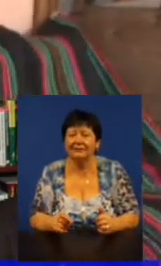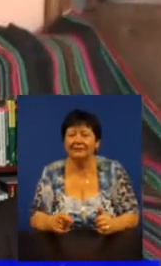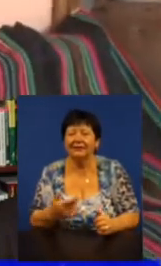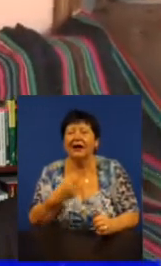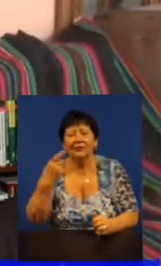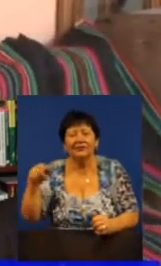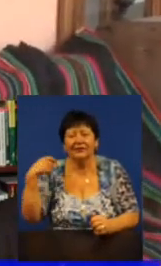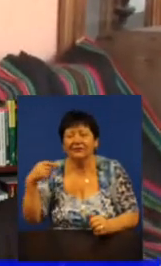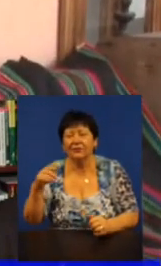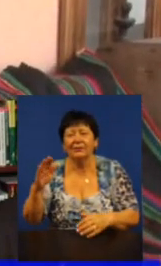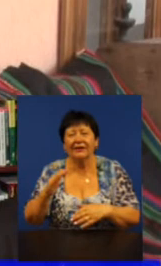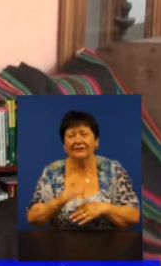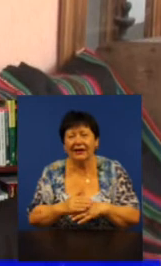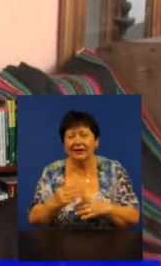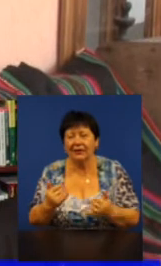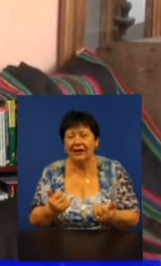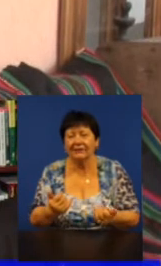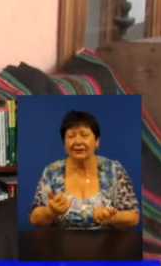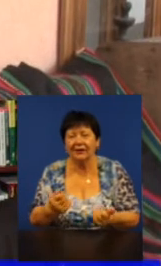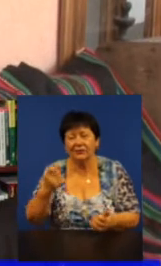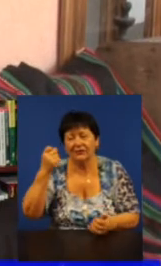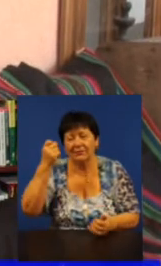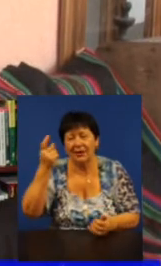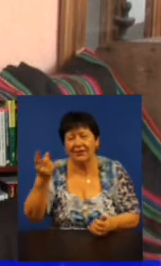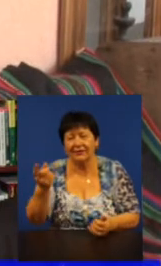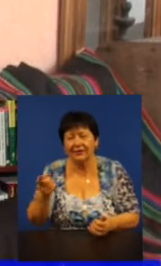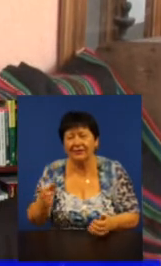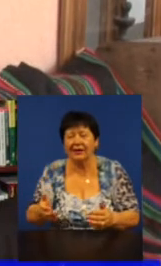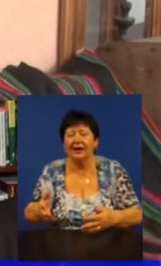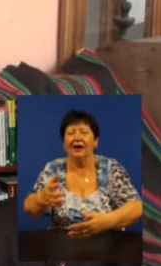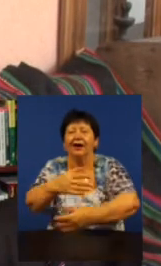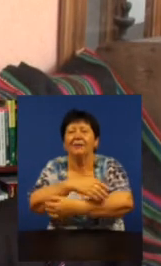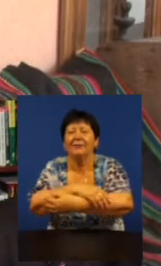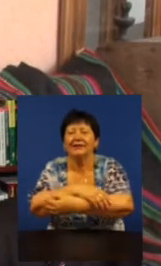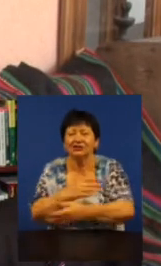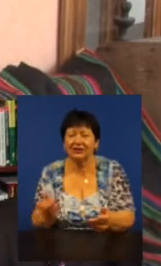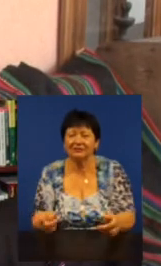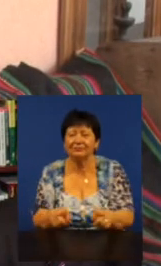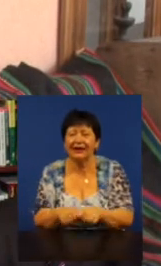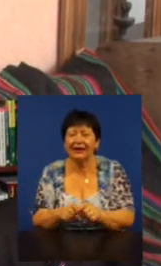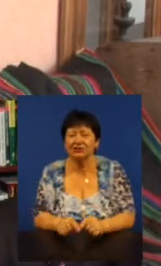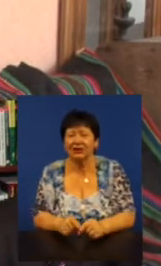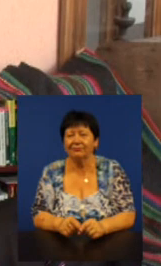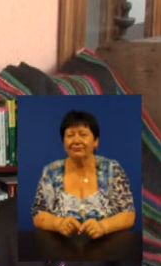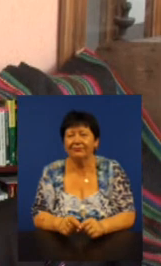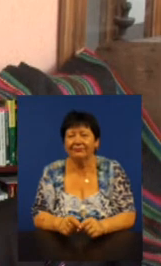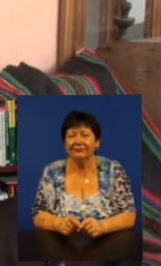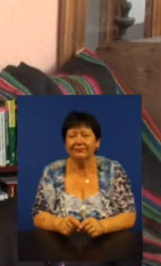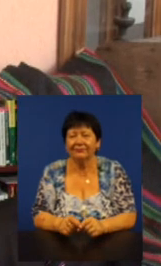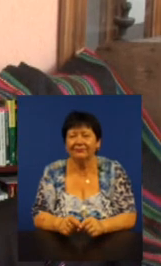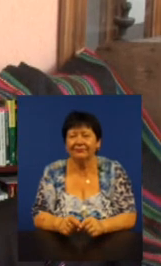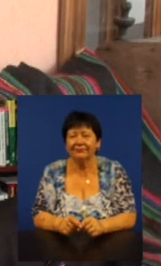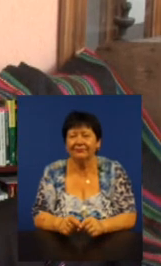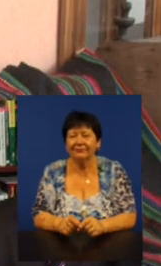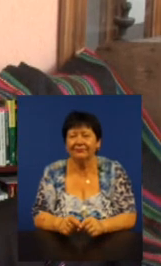spre seară. Da. Și azi mi-aduc aminte, zic că trebuie să le îmbrățișez măcar așa, pe timp pandemiei, de la distanță să